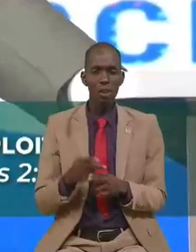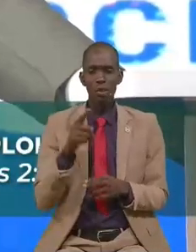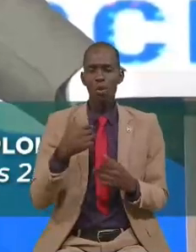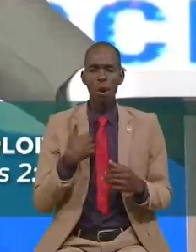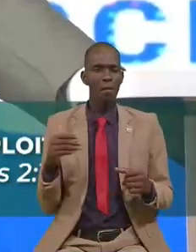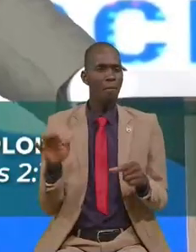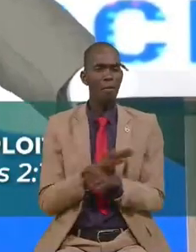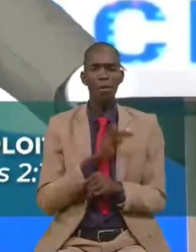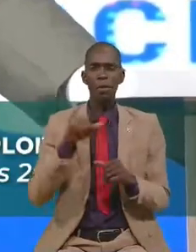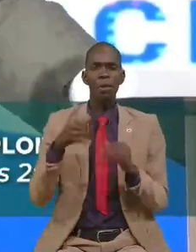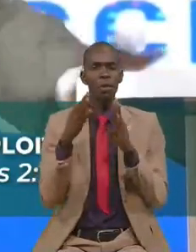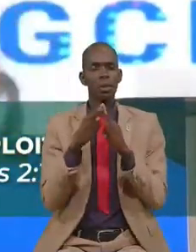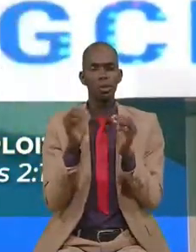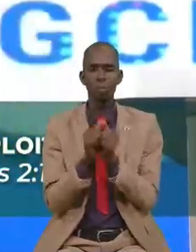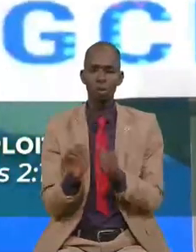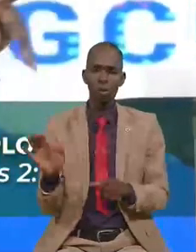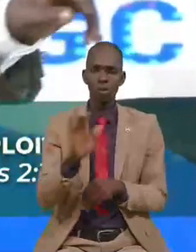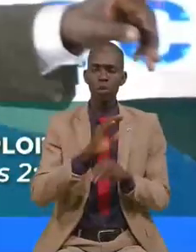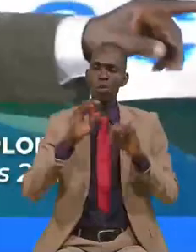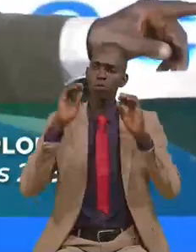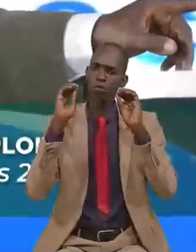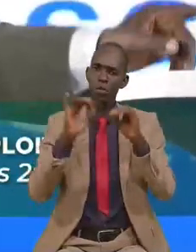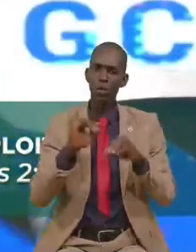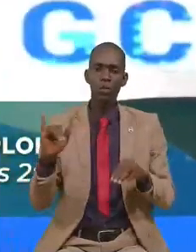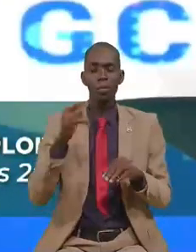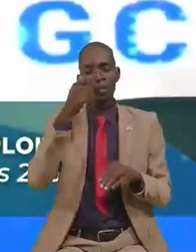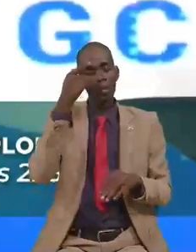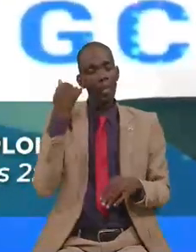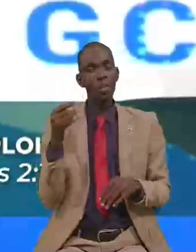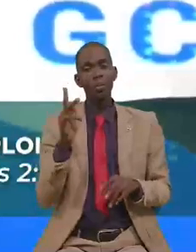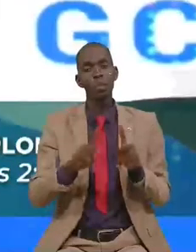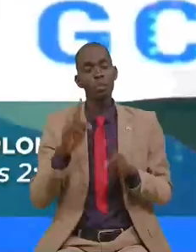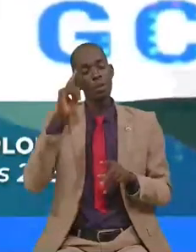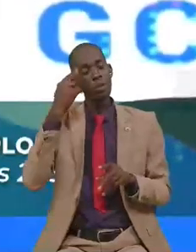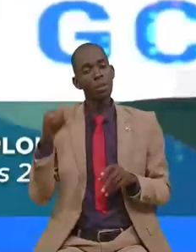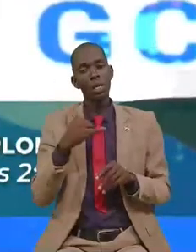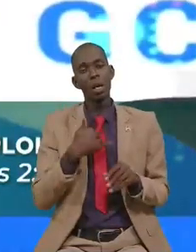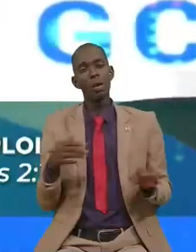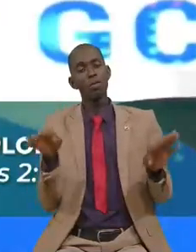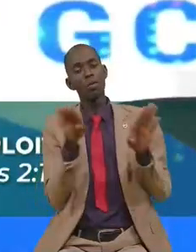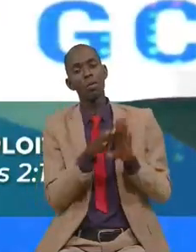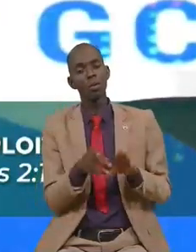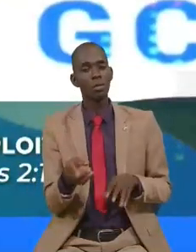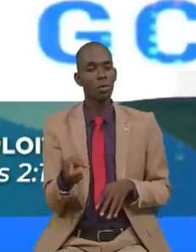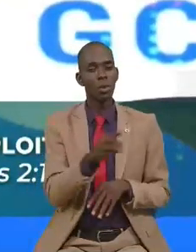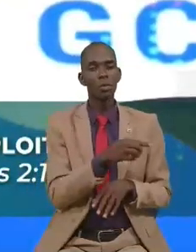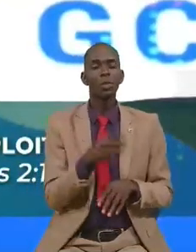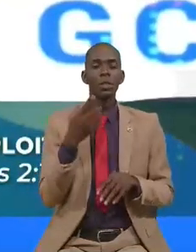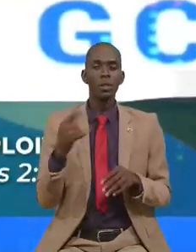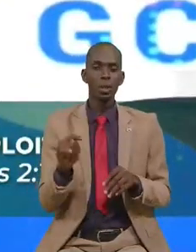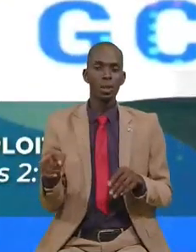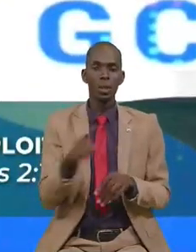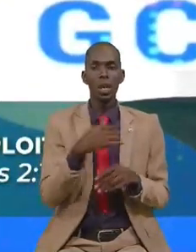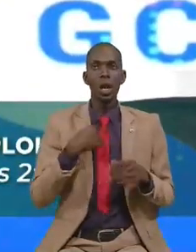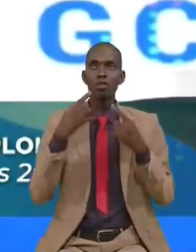doctrine. Ils les ont enfermés parce qu'ils pensaient, en les enfermant, ça allait enfermer l'évangile,